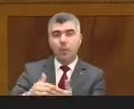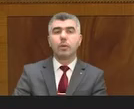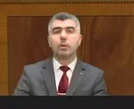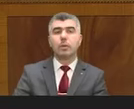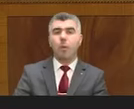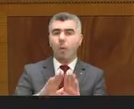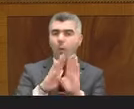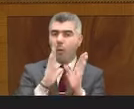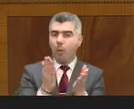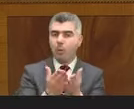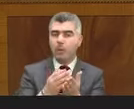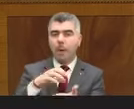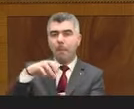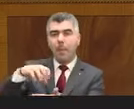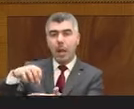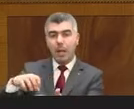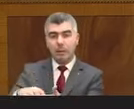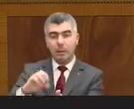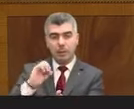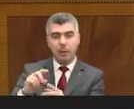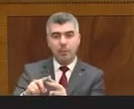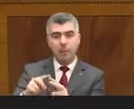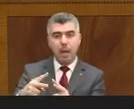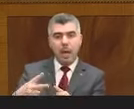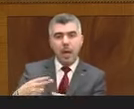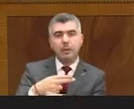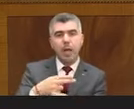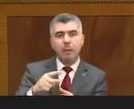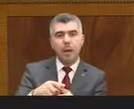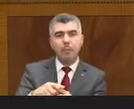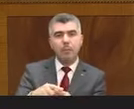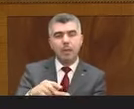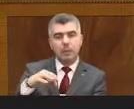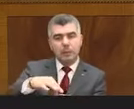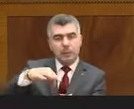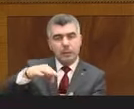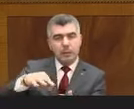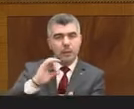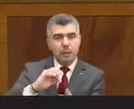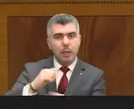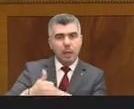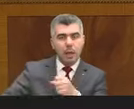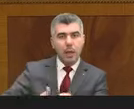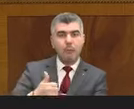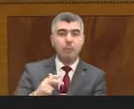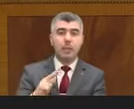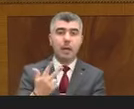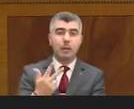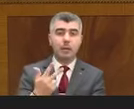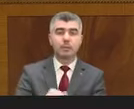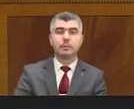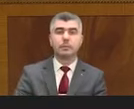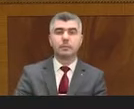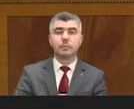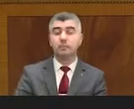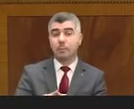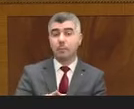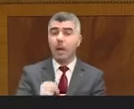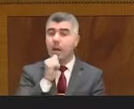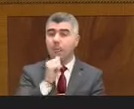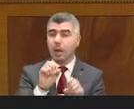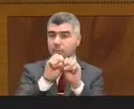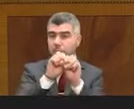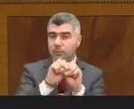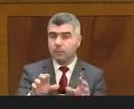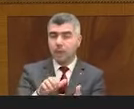كل المناطق اللي فيها الري انقطاع ديال السقي على مدى هذه السنوات الثلاث. فالحصة المائية للسقي